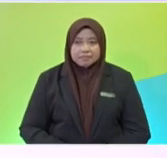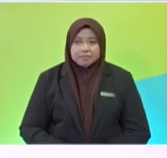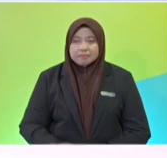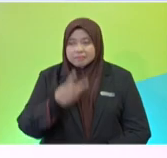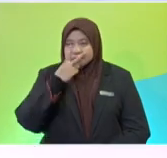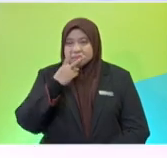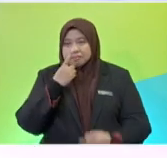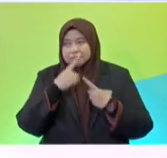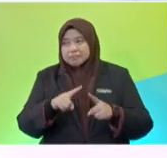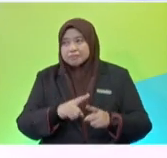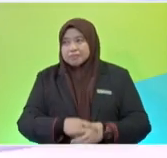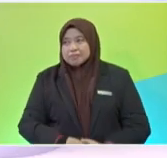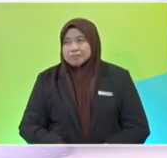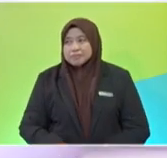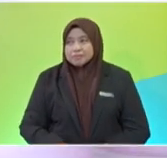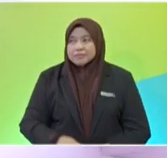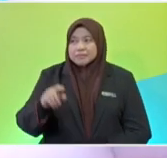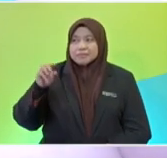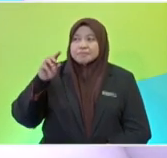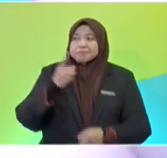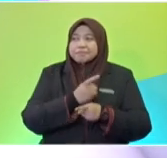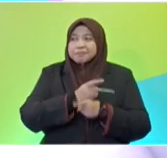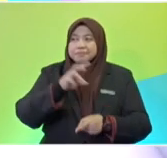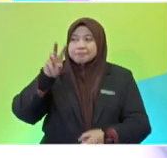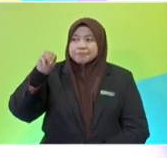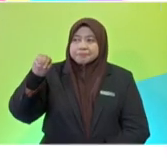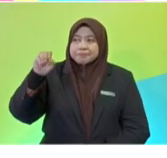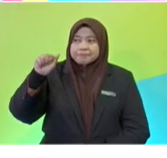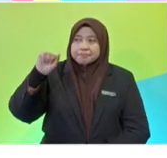Oke majelis menjadi majelis